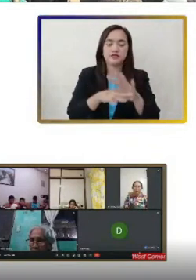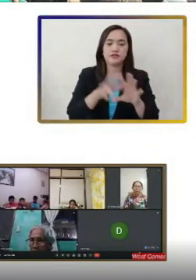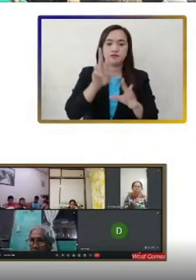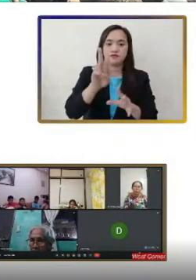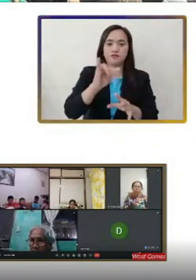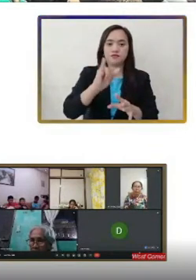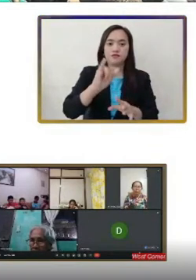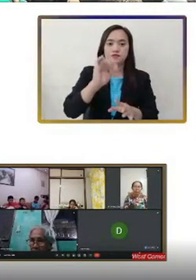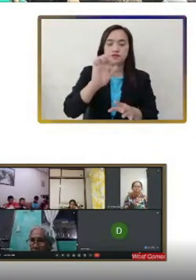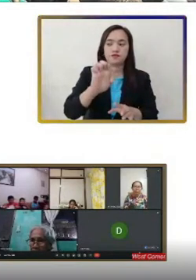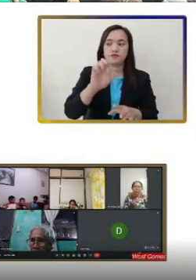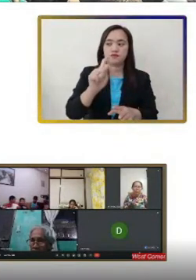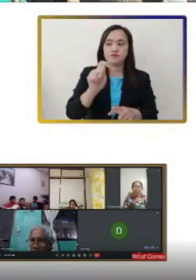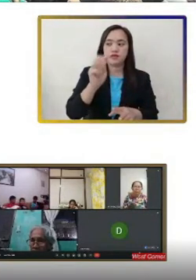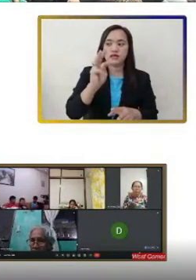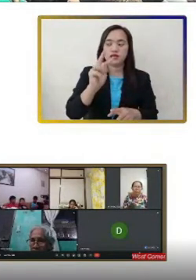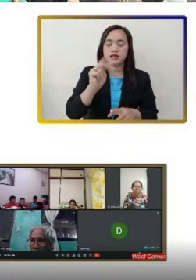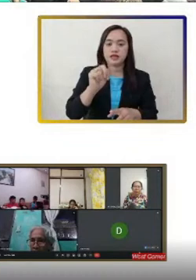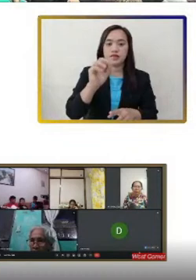ako, iniimbita po ako